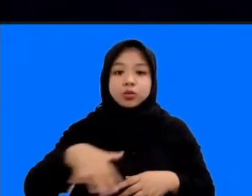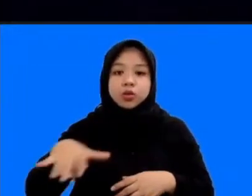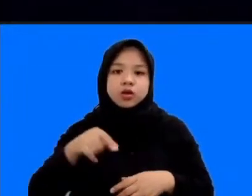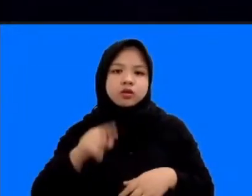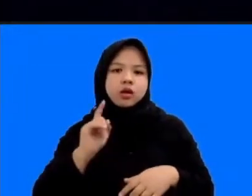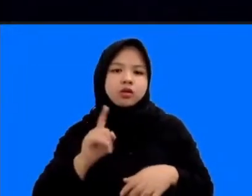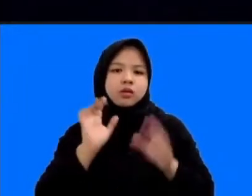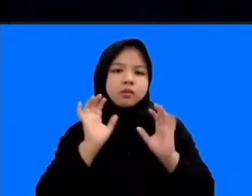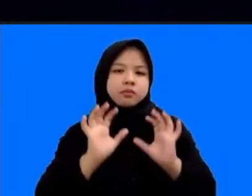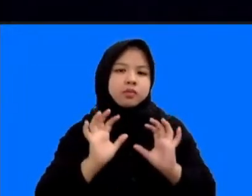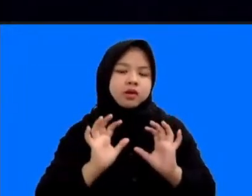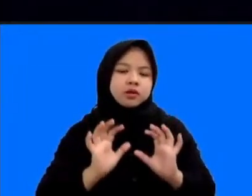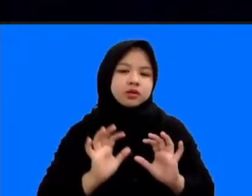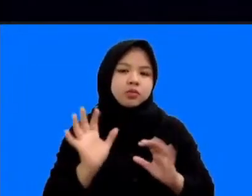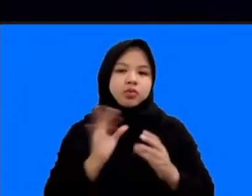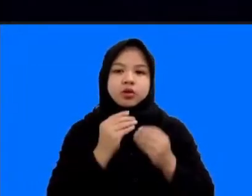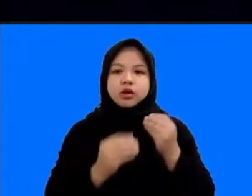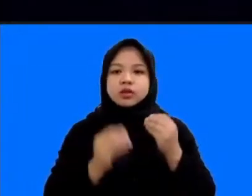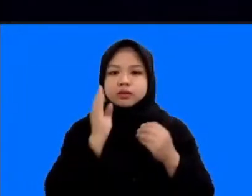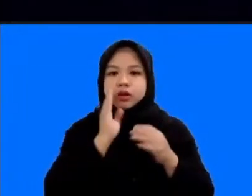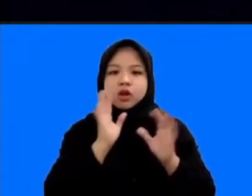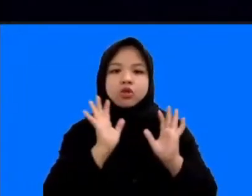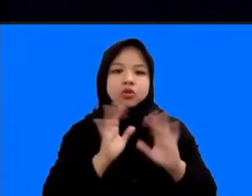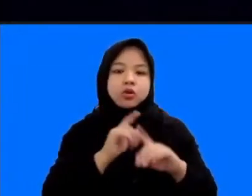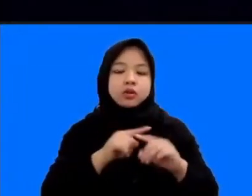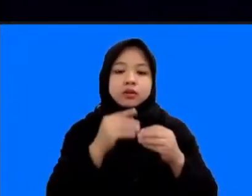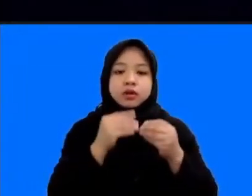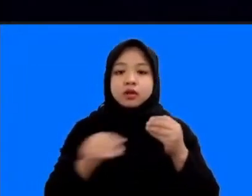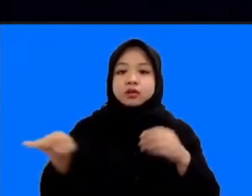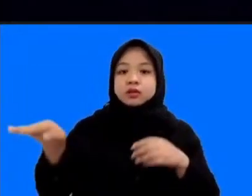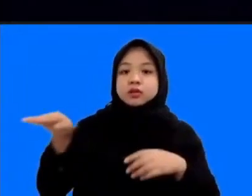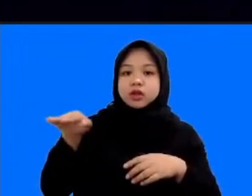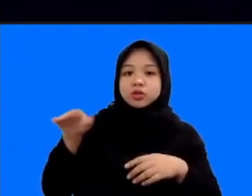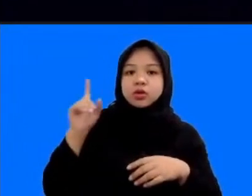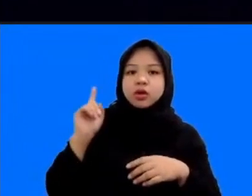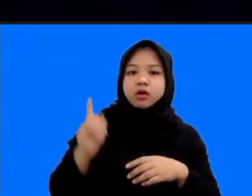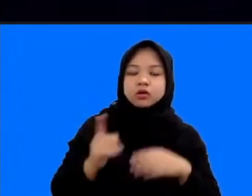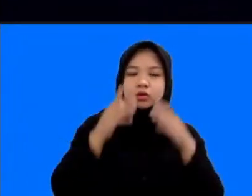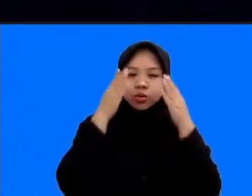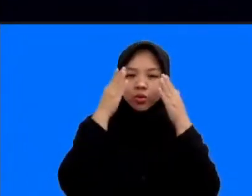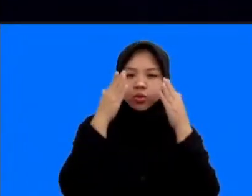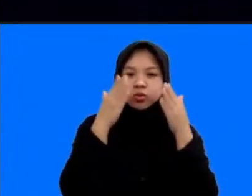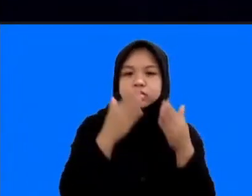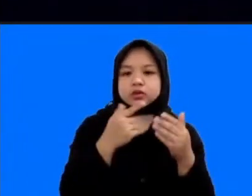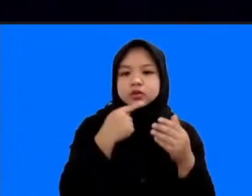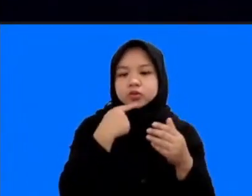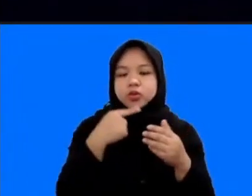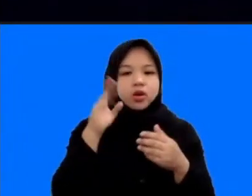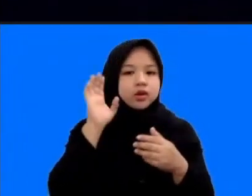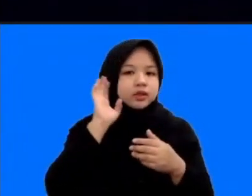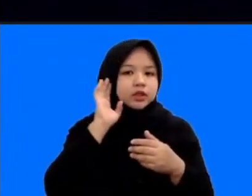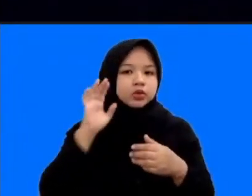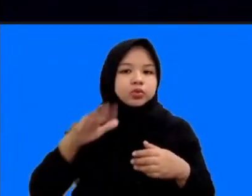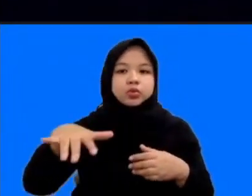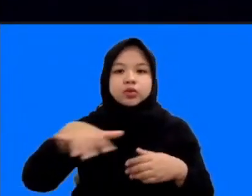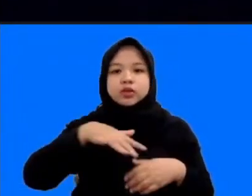nggak cuman generasi milenial bahkan generasi Z aja sangat menaruh konser banget gitu terkait isu lingkungan gitu kalau sekarang ini dan